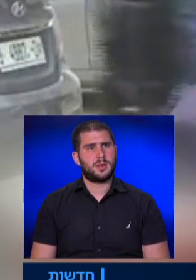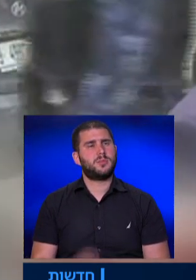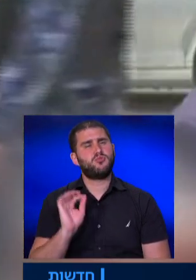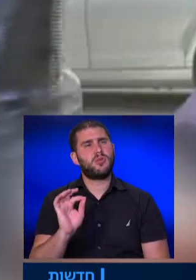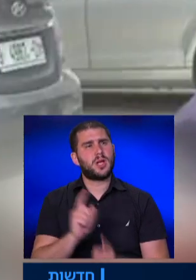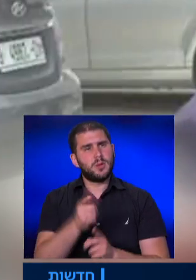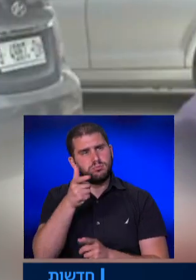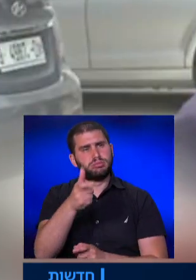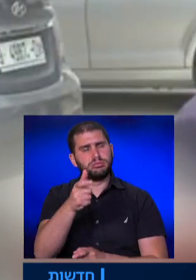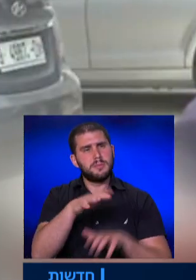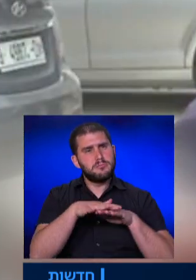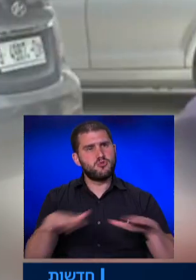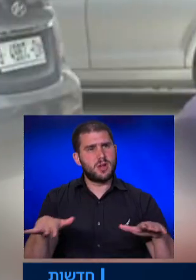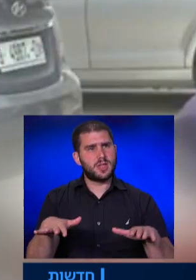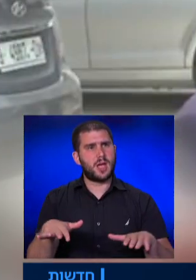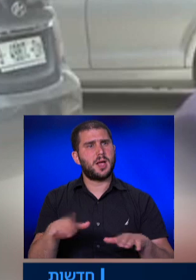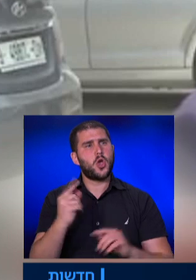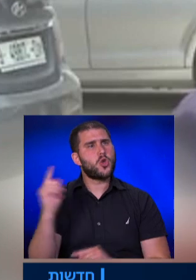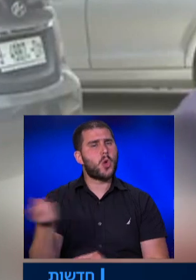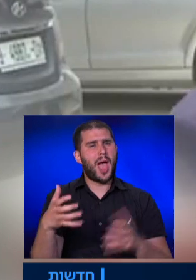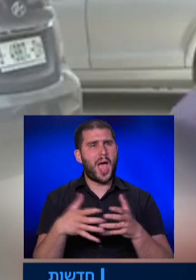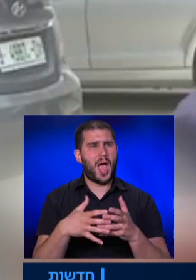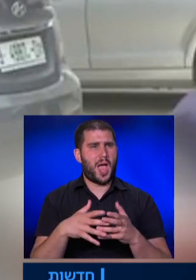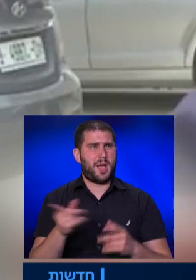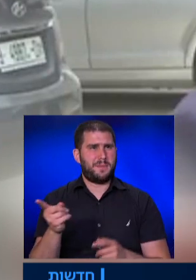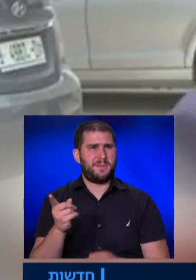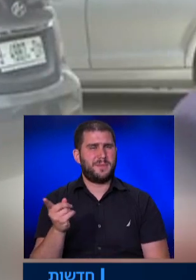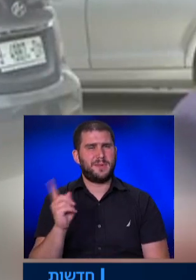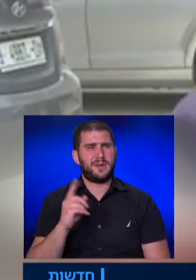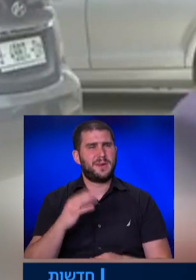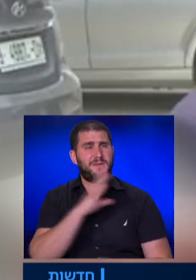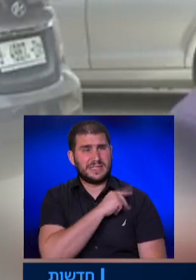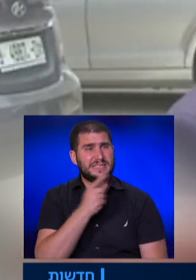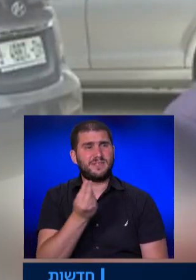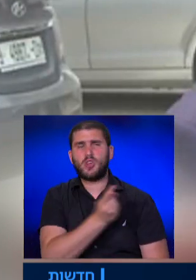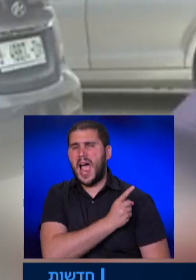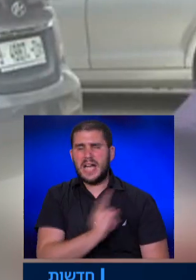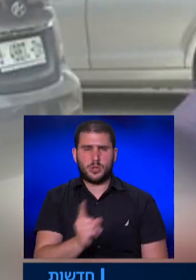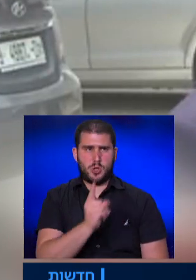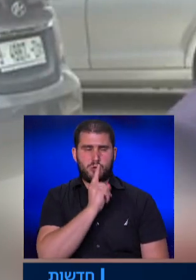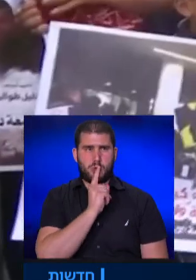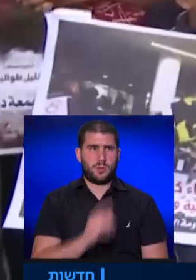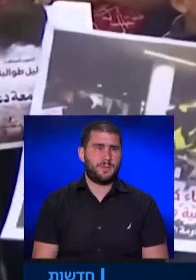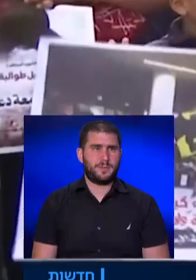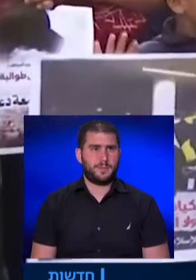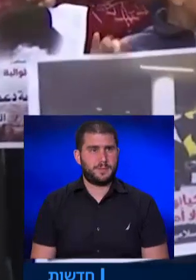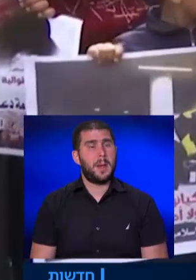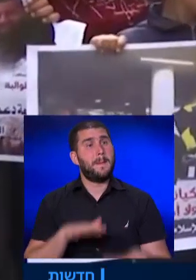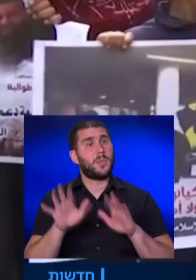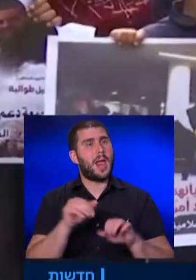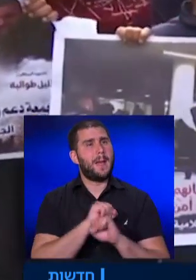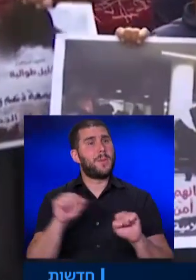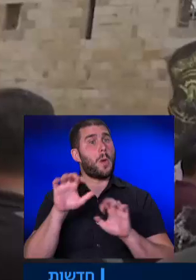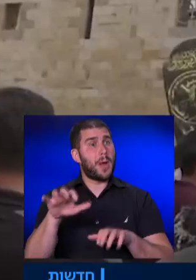بالاعدامات الميدانيه بدم بارد لكل ابناء الشعب الفلسطيني وهذا امر لا يمكن السكوت عليه وعلى برخوت على بيجوا